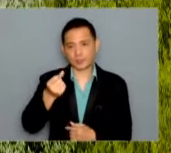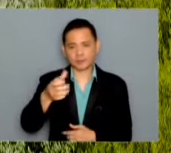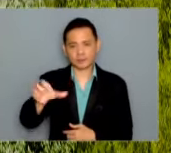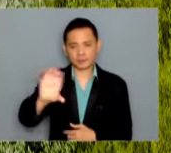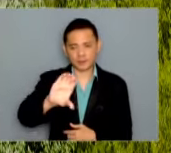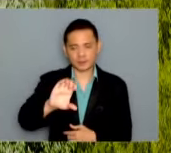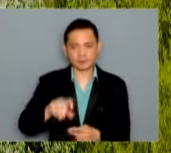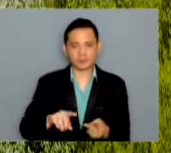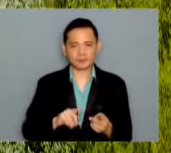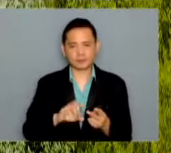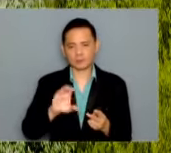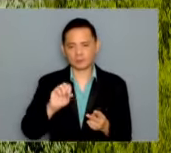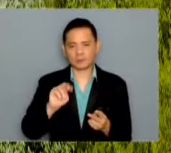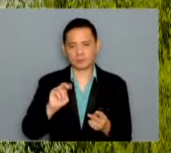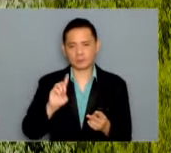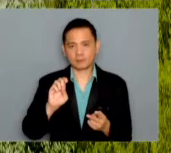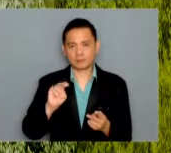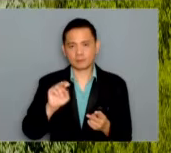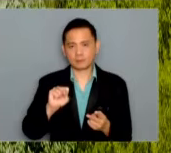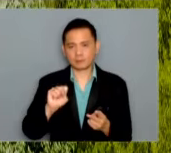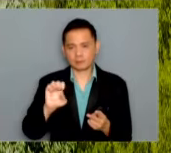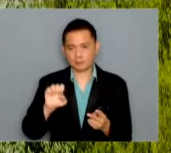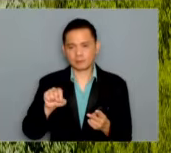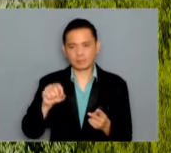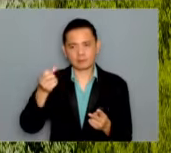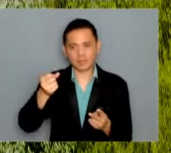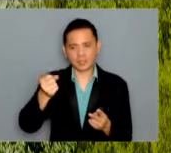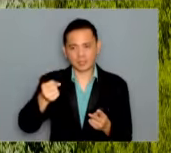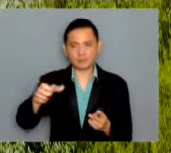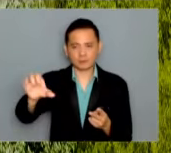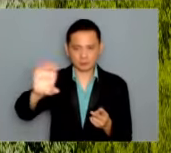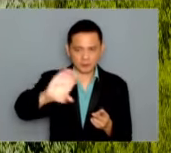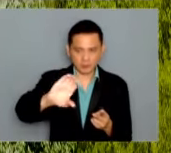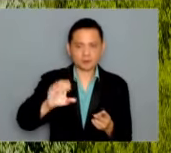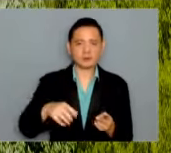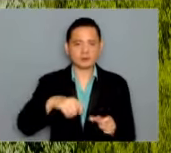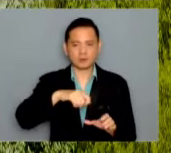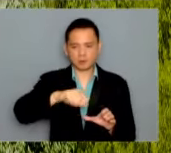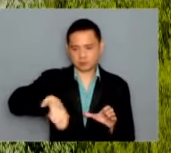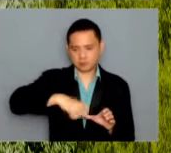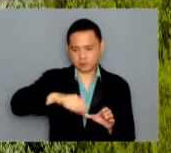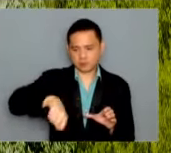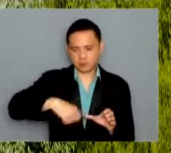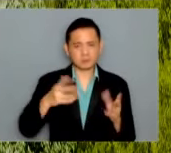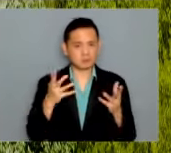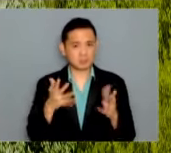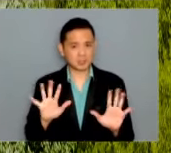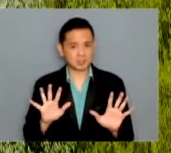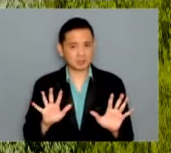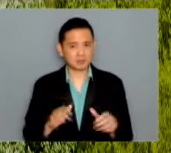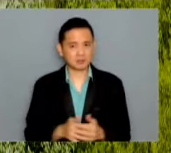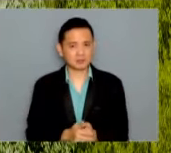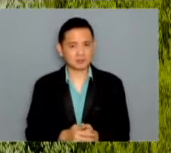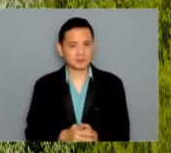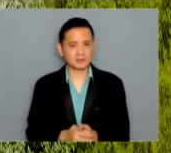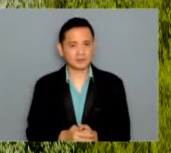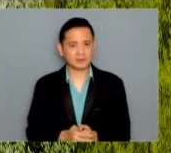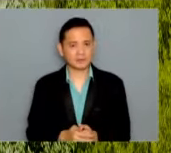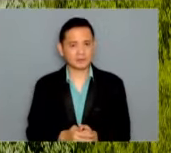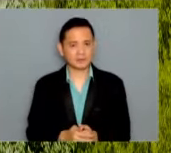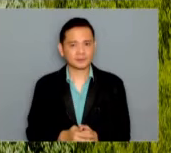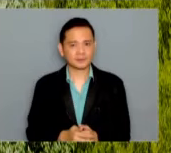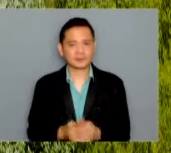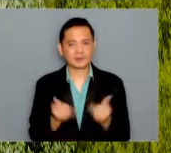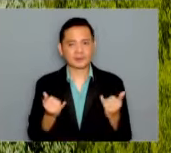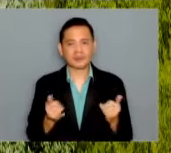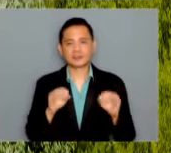milk. And then ito ay ating kakaluin lang ng kakaluin. Yan na yan. No? Actually, ito na yan eh. Oo. No? Pero ang gagawin natin ngayon, tuturuan natin kung paano